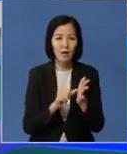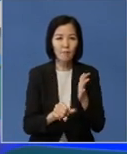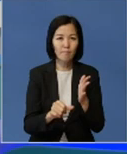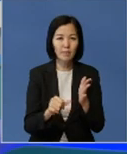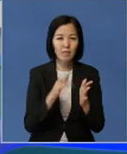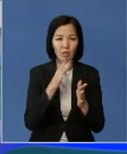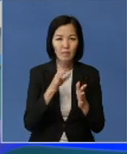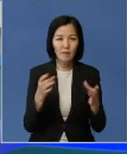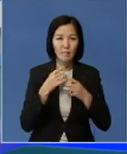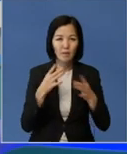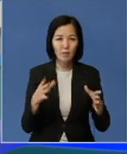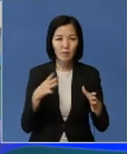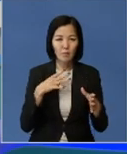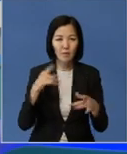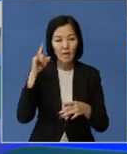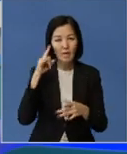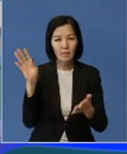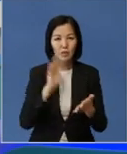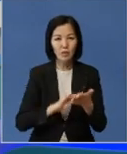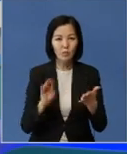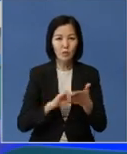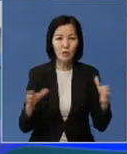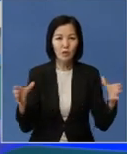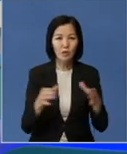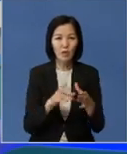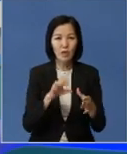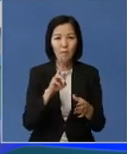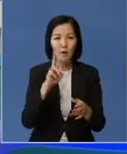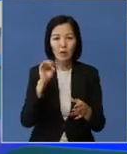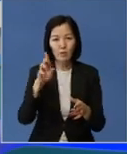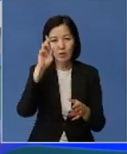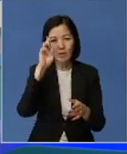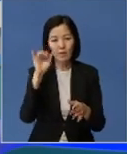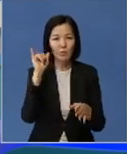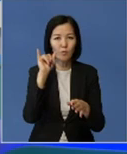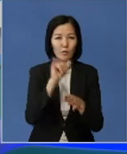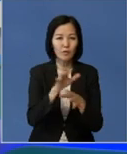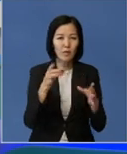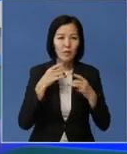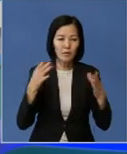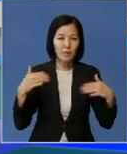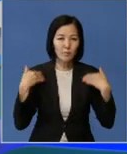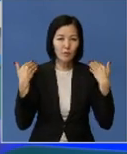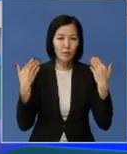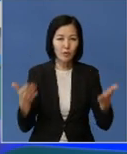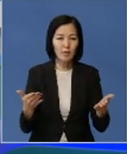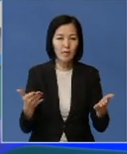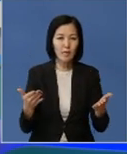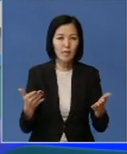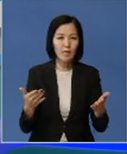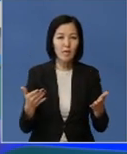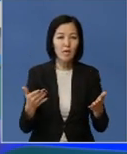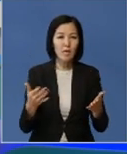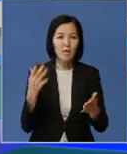Облыс әкімдігі, Қазақстан жазушылар одағы, сондай-ақ Моңғол елінен келген өкілдер қош иесін мерейлі мерекесімен құттықтады. Ел жұрт